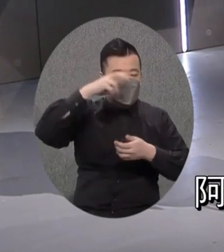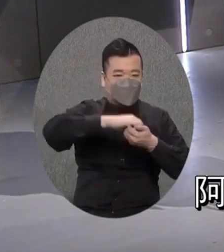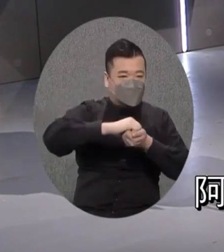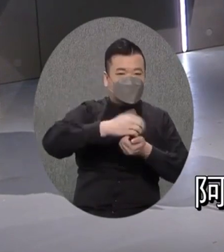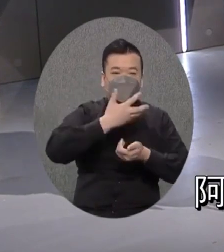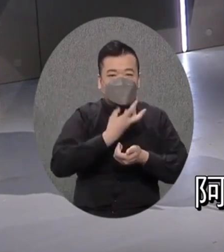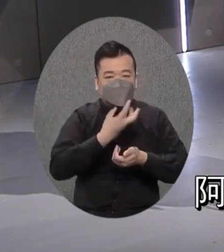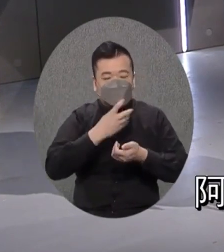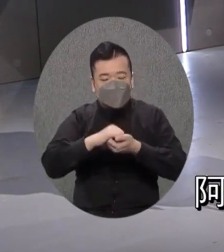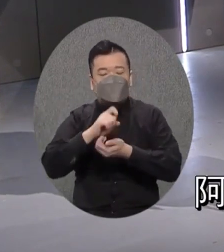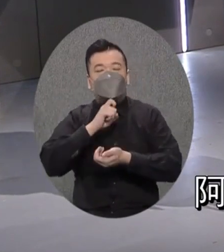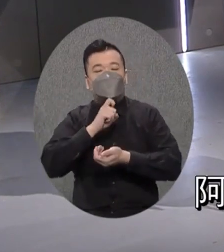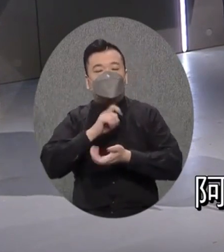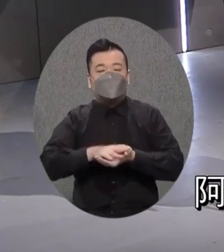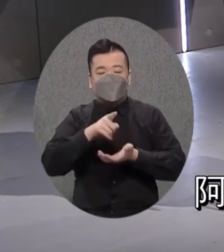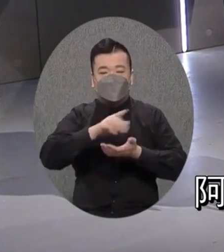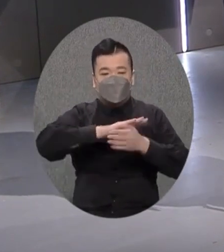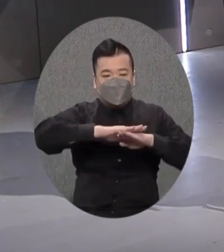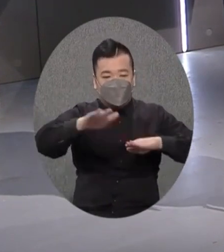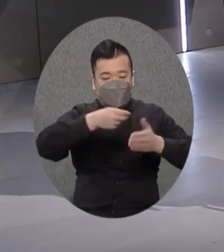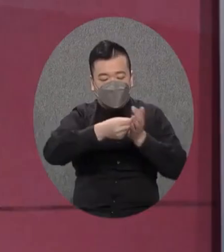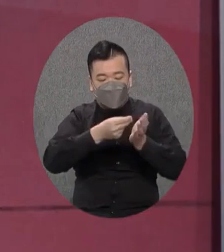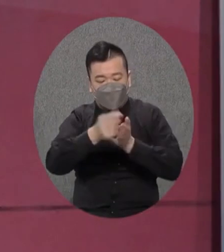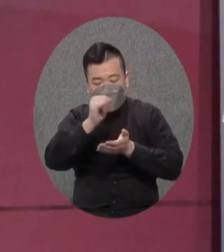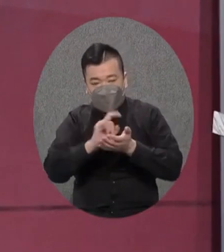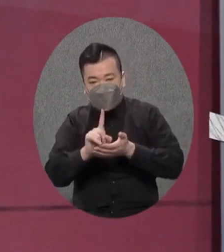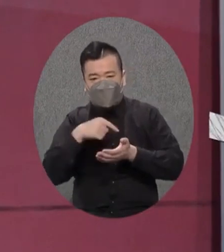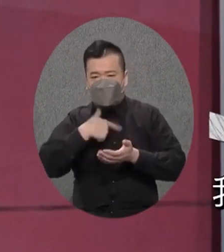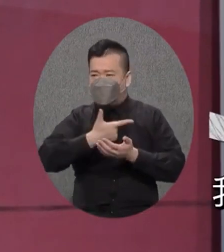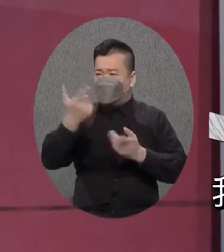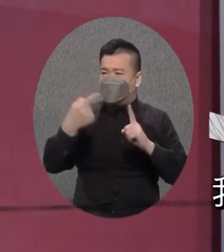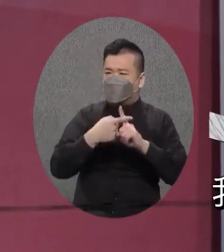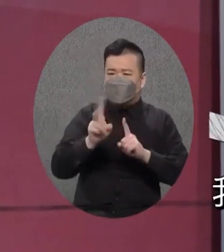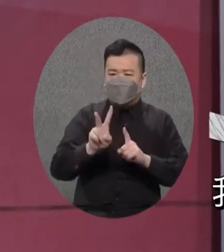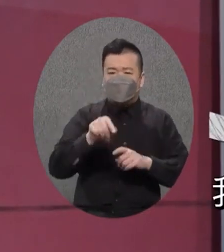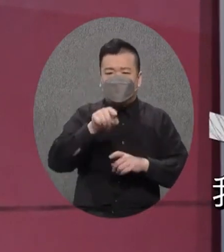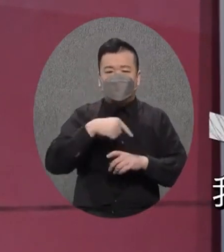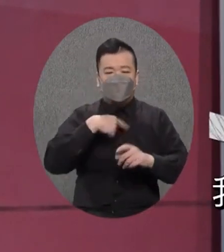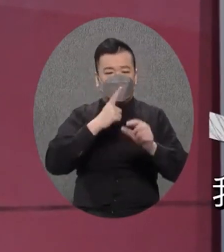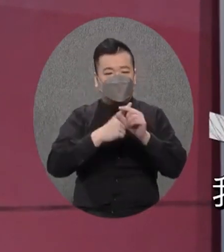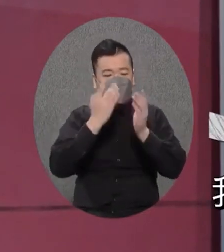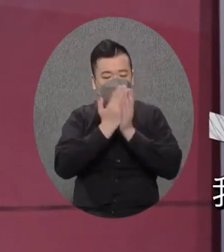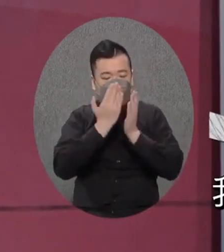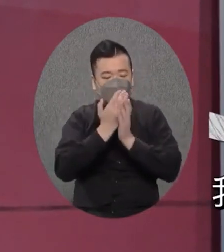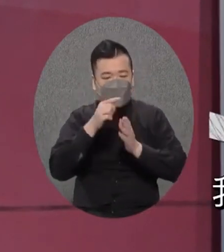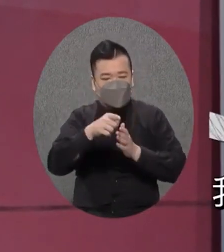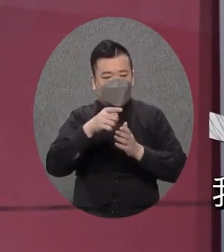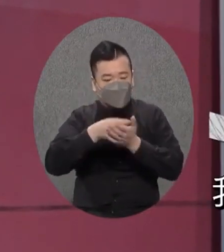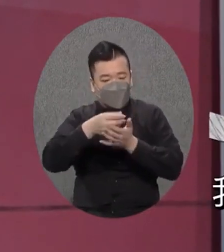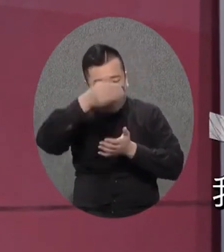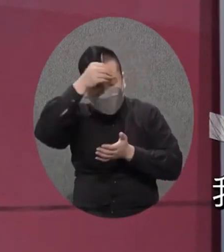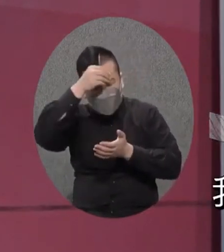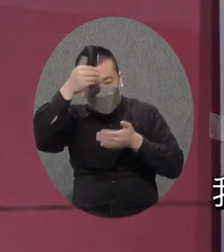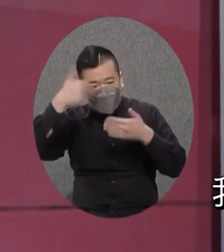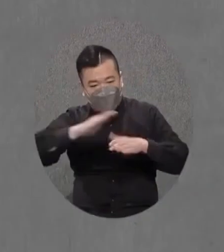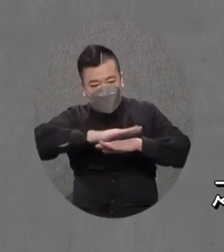实阿翁，你一开始是怎样接触版画艺术的呢？ 我想跟大部分人一样，我是由中学开始去在美术堂学过